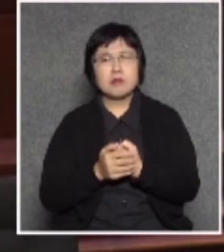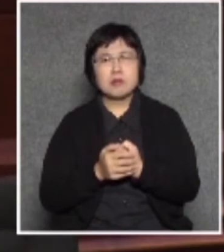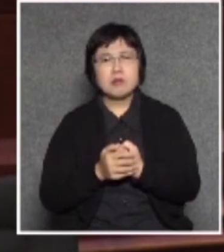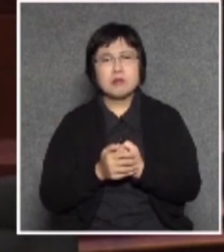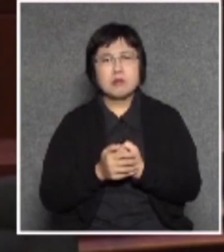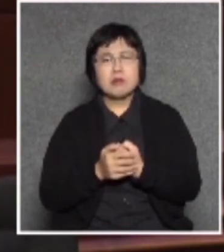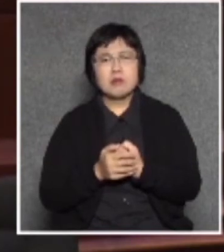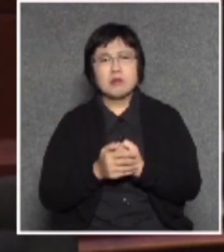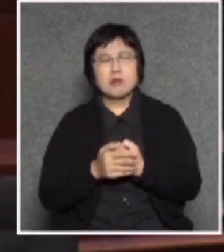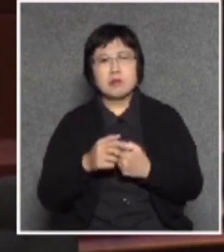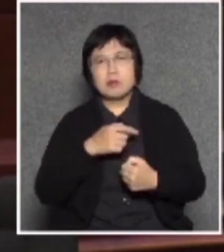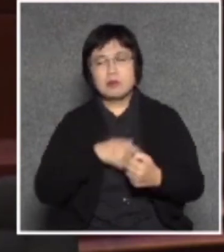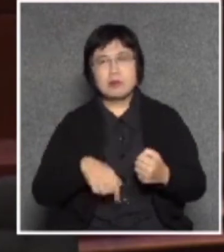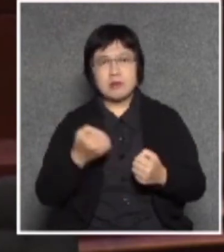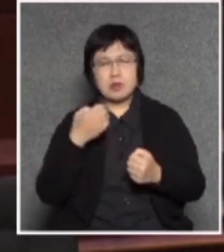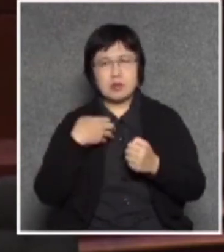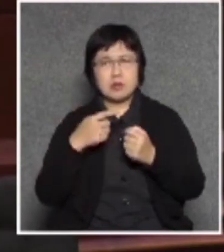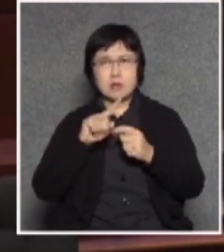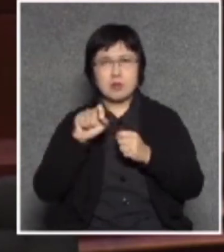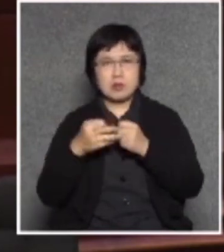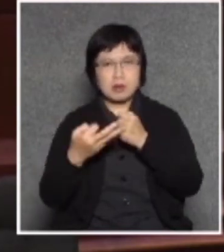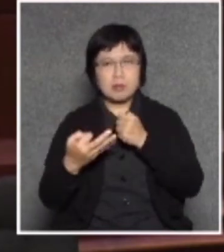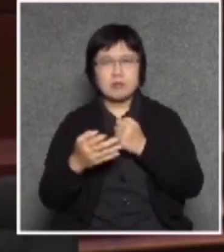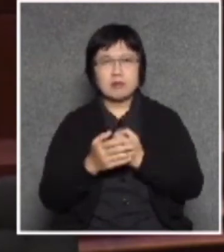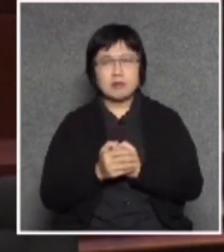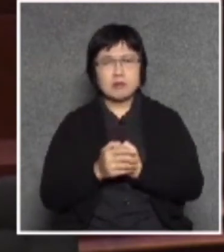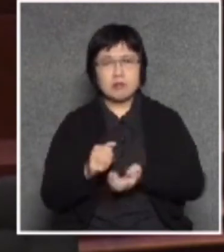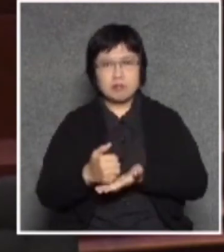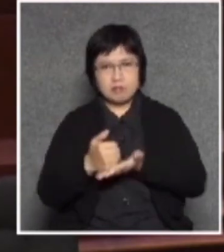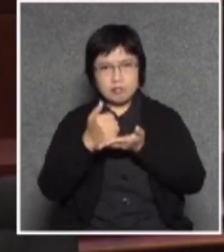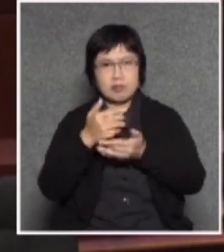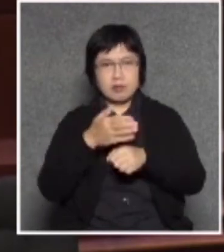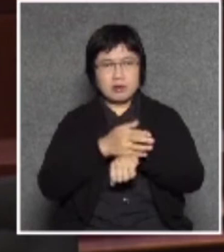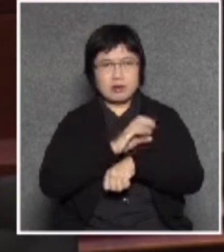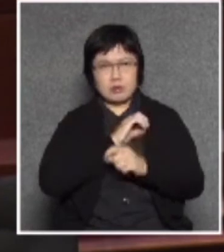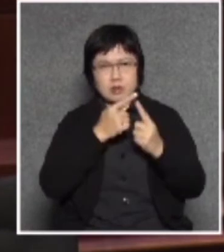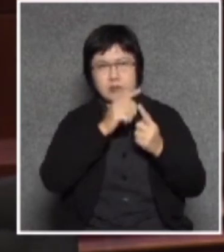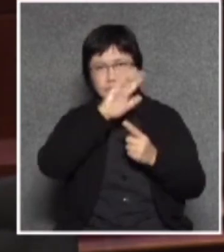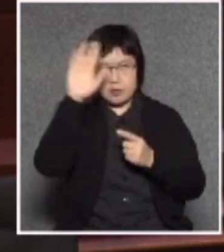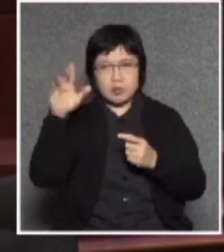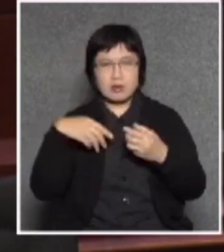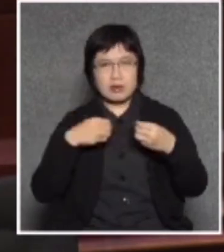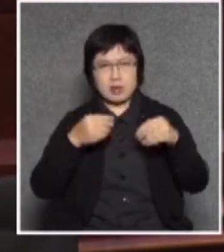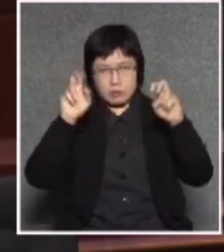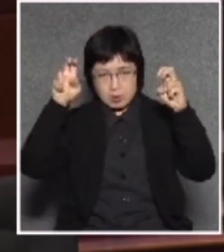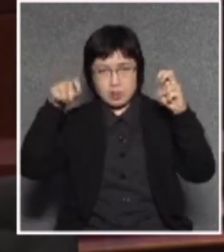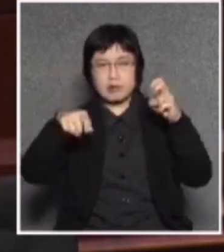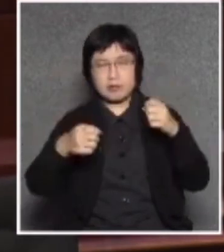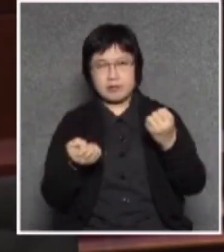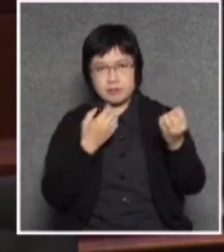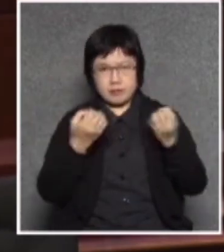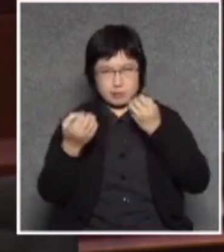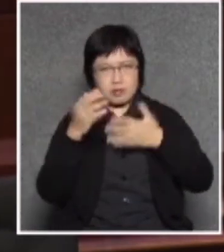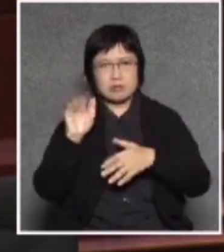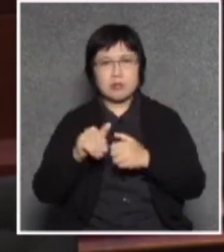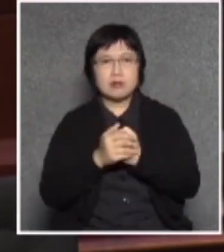議員問第三個問題，我們尊重不同社會人士就教育議題表達意見。正如我在